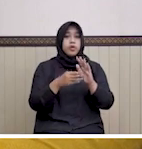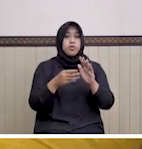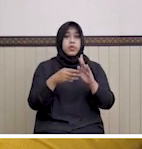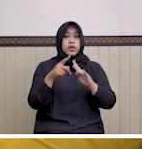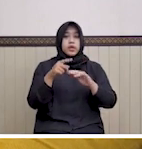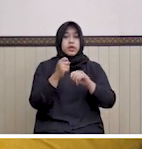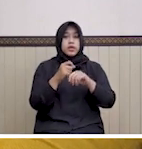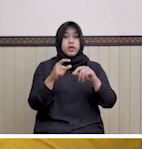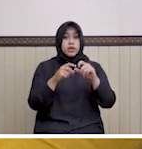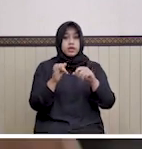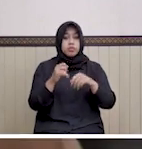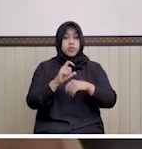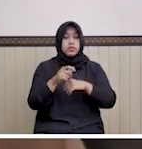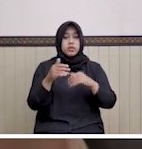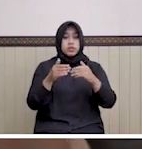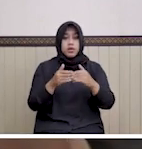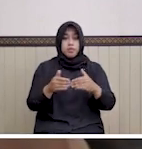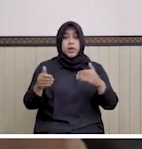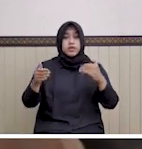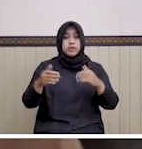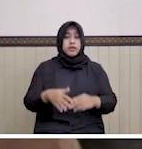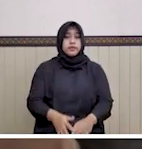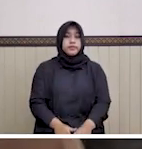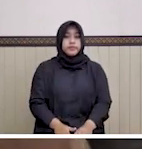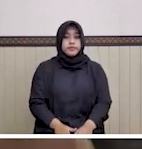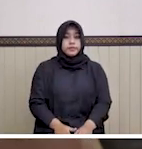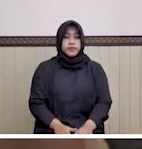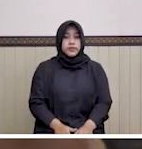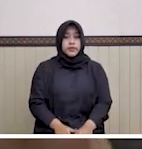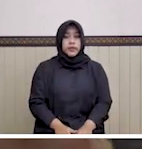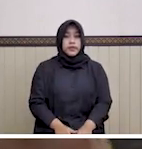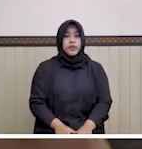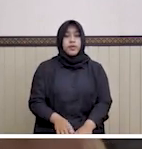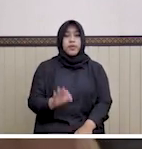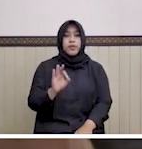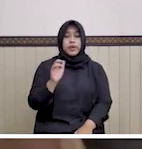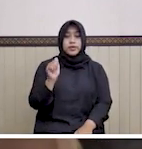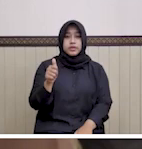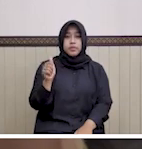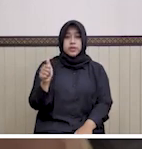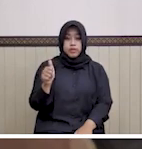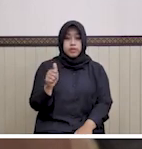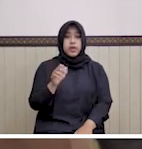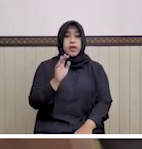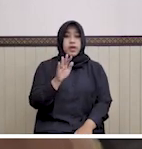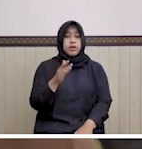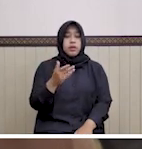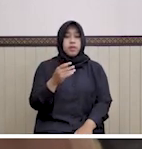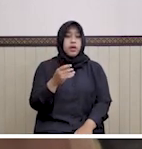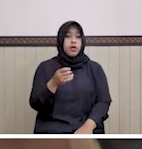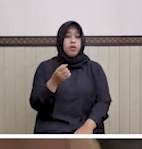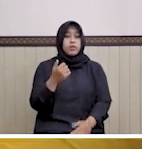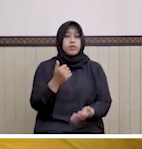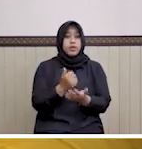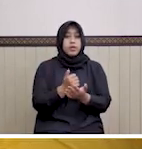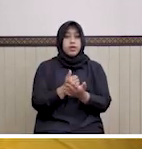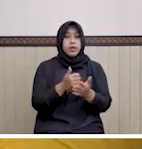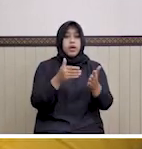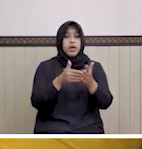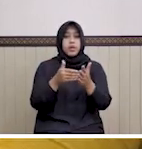nya itu panjang ya bocah panjang ini Arab tapi kita betapa hambatannya luar biasa ya